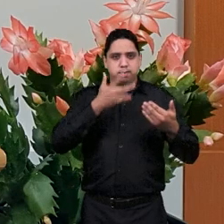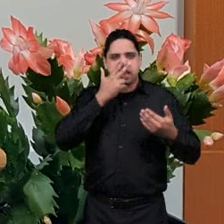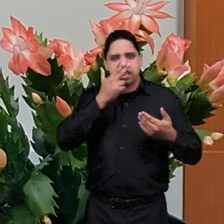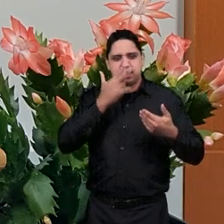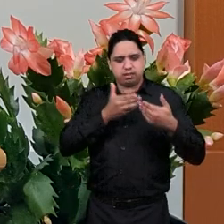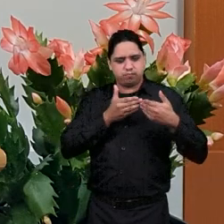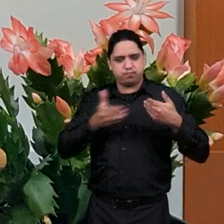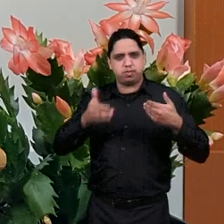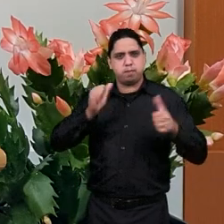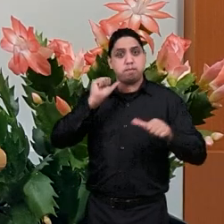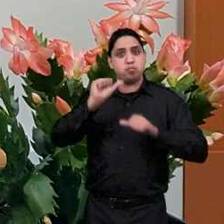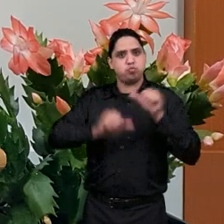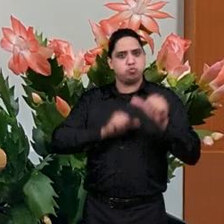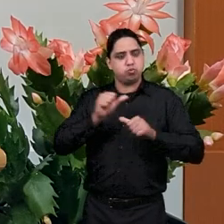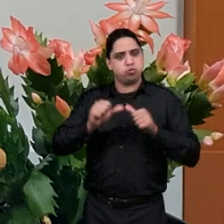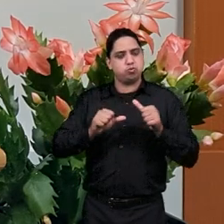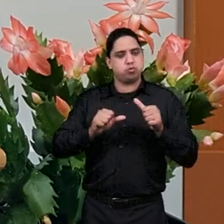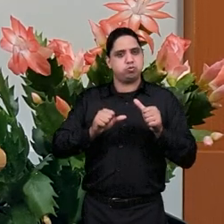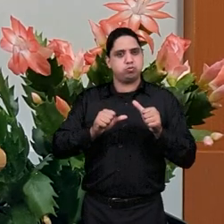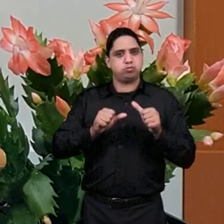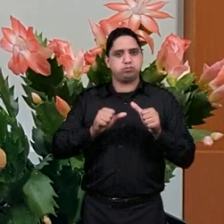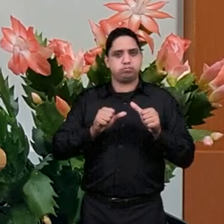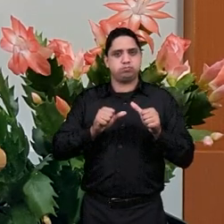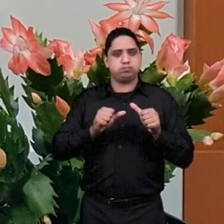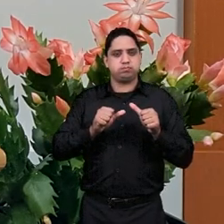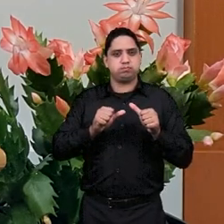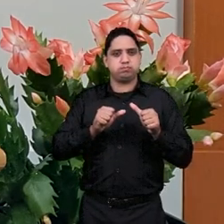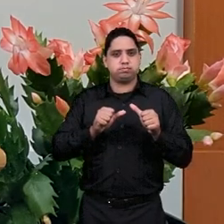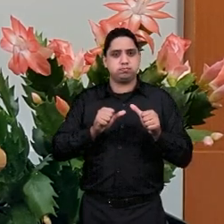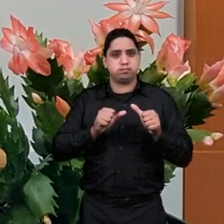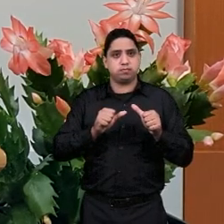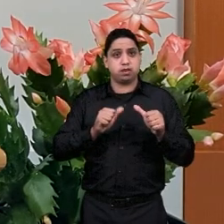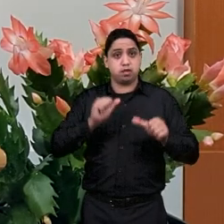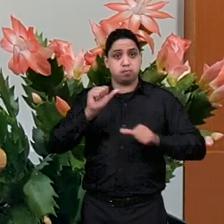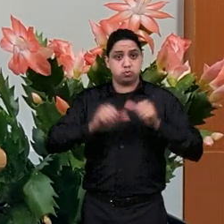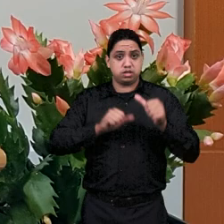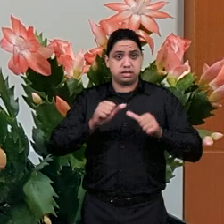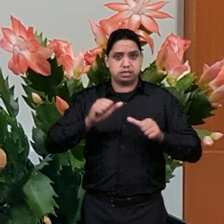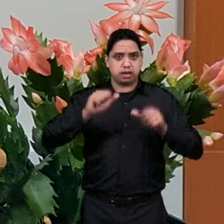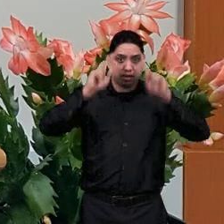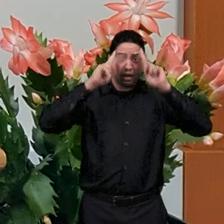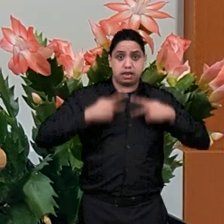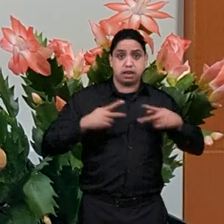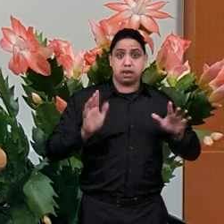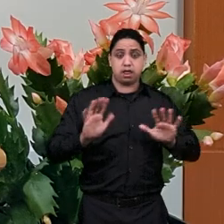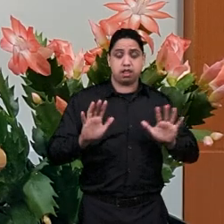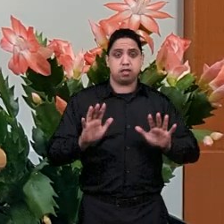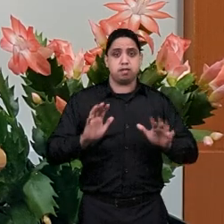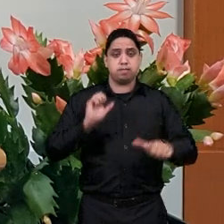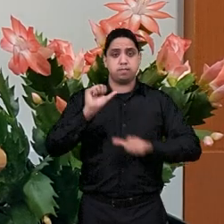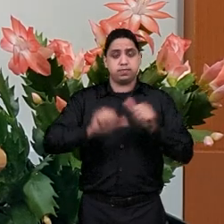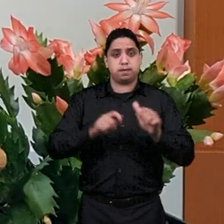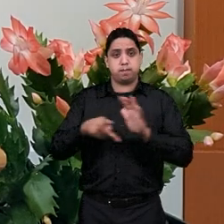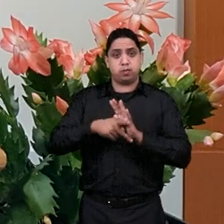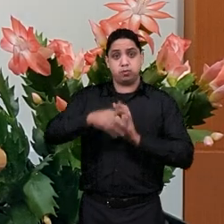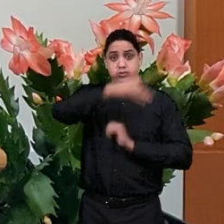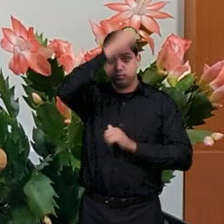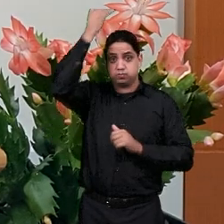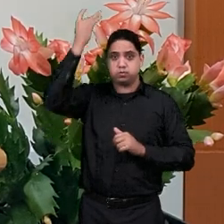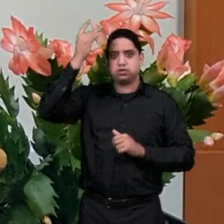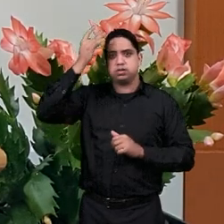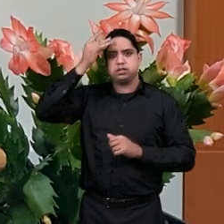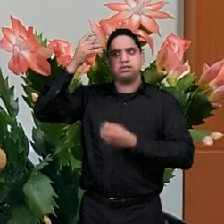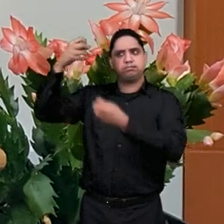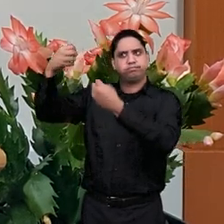nous sommes en train de changer. On ne dit pas un changement qui est à nous, mais ce que le Saint-Esprit nous dicte pour ce